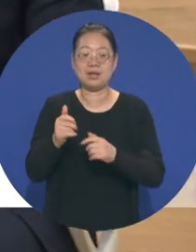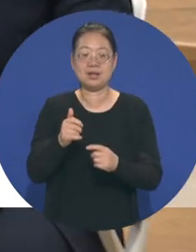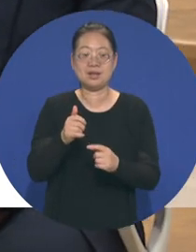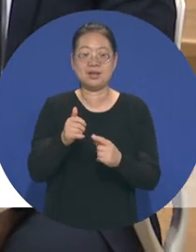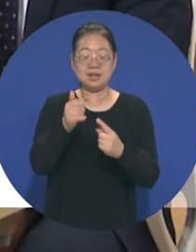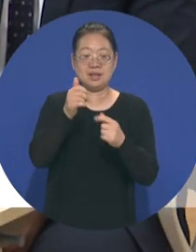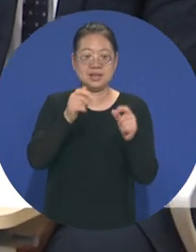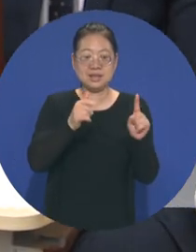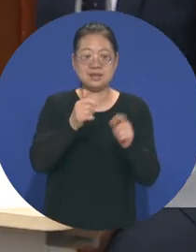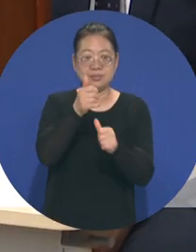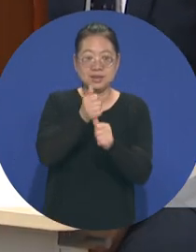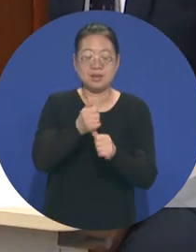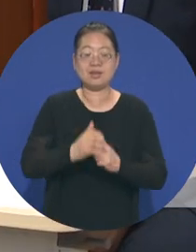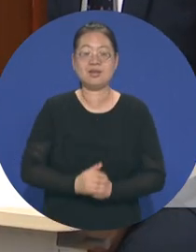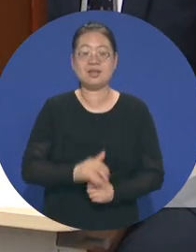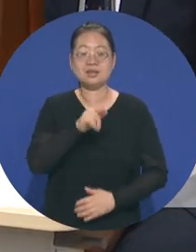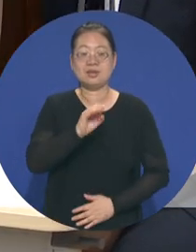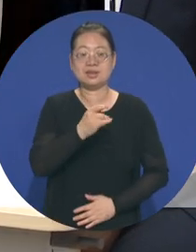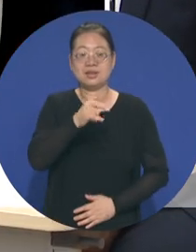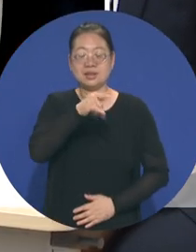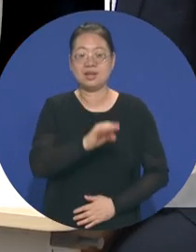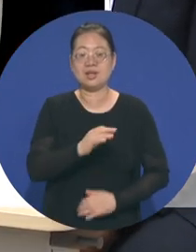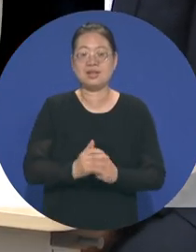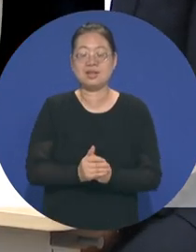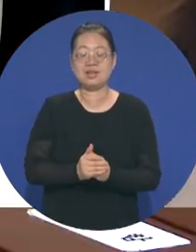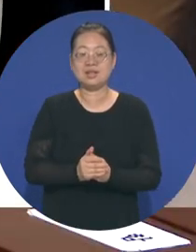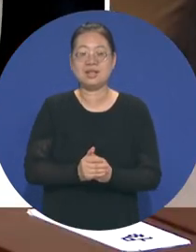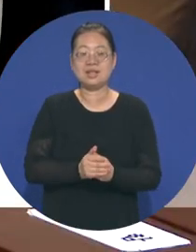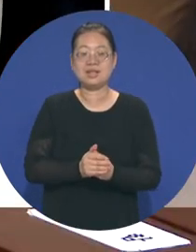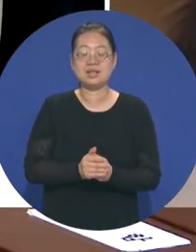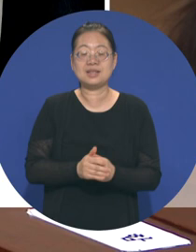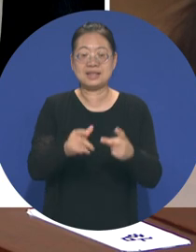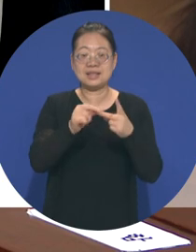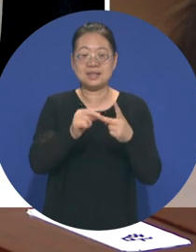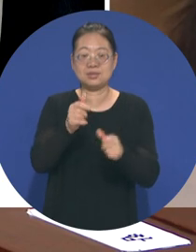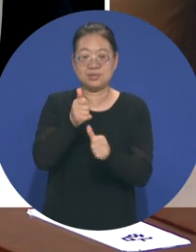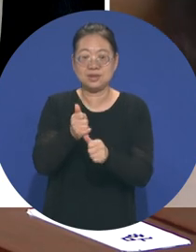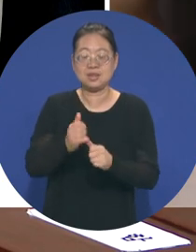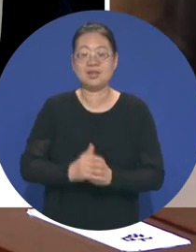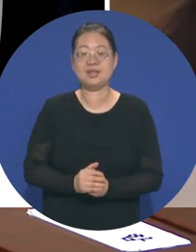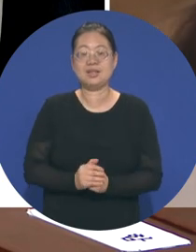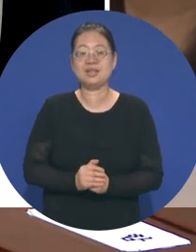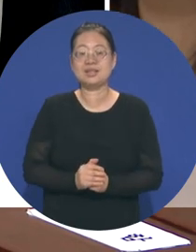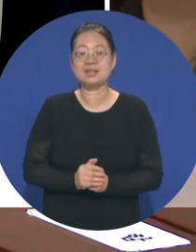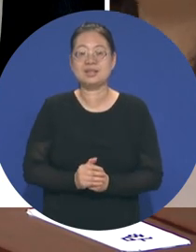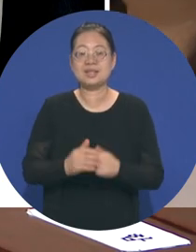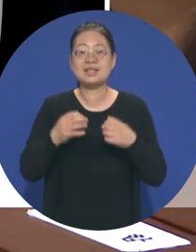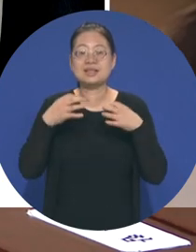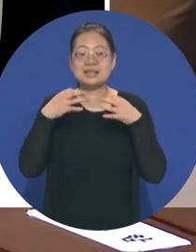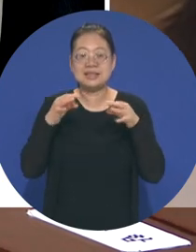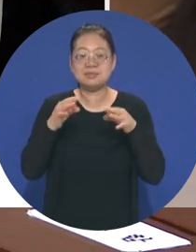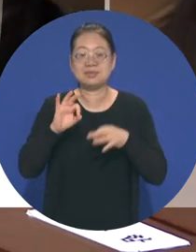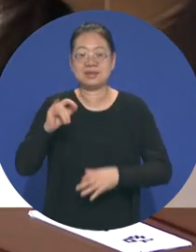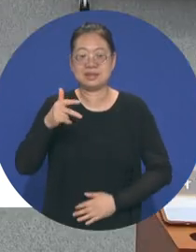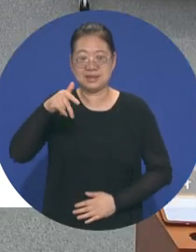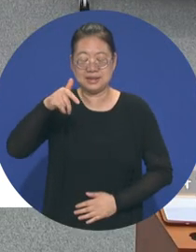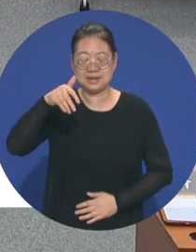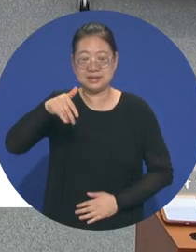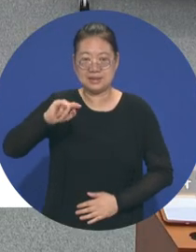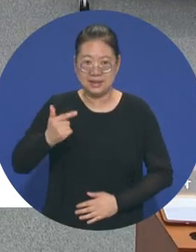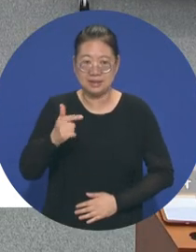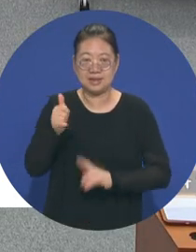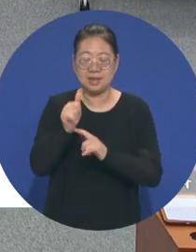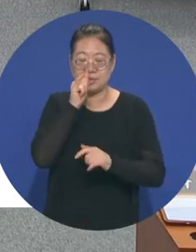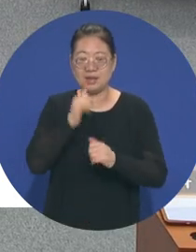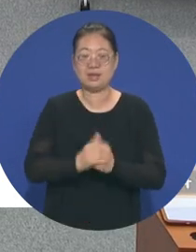제1부의장으로는 정윤경 더불어민주당 의원이, 제2부의장으로는 김규창 국민의힘 의원이 선출됐습니다. 김